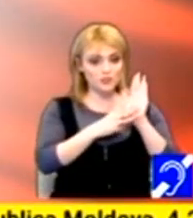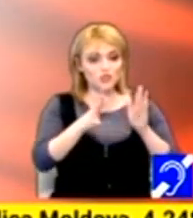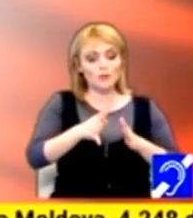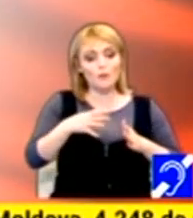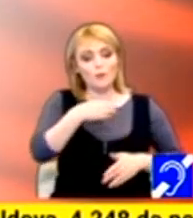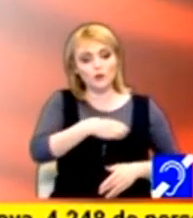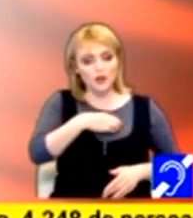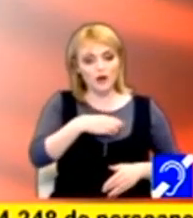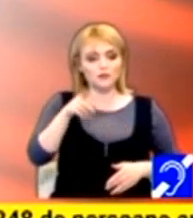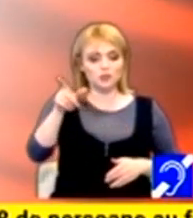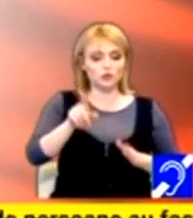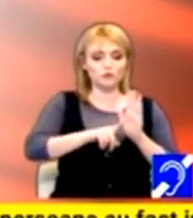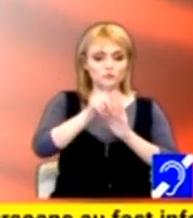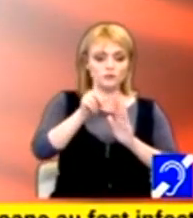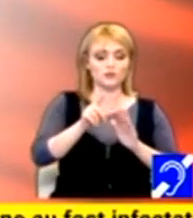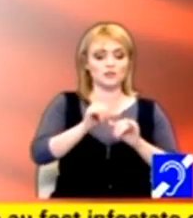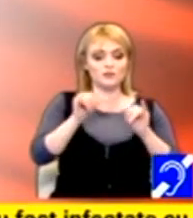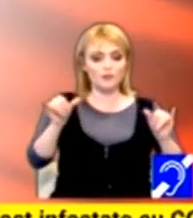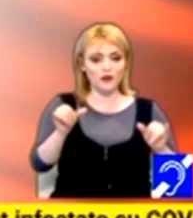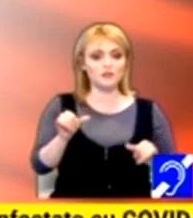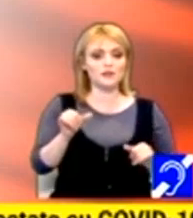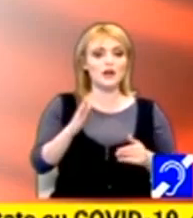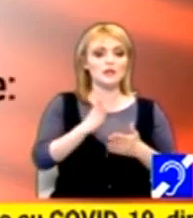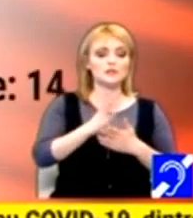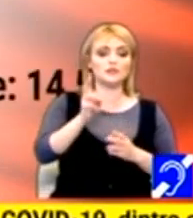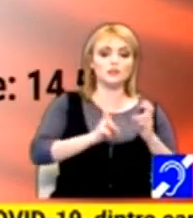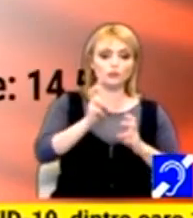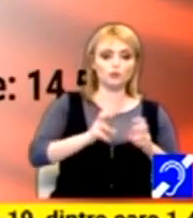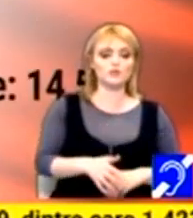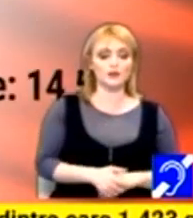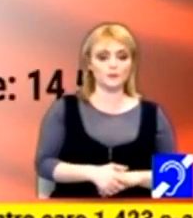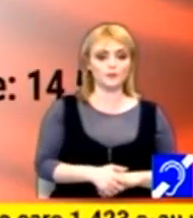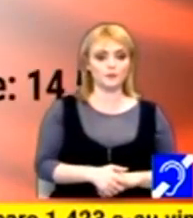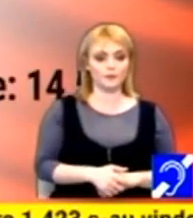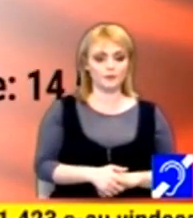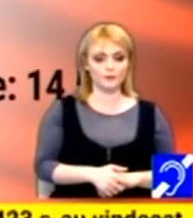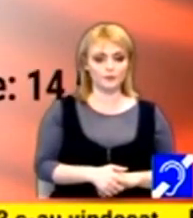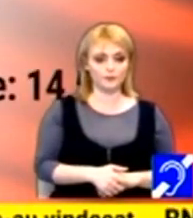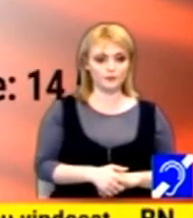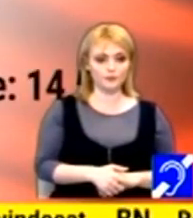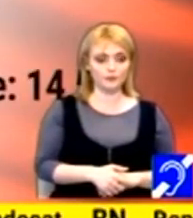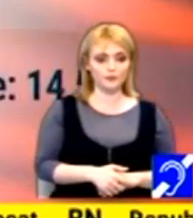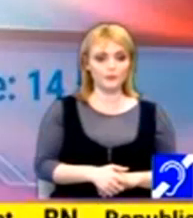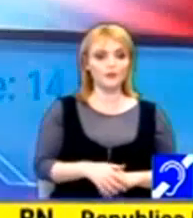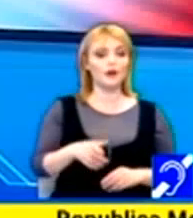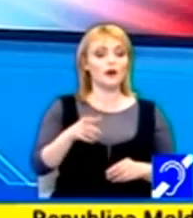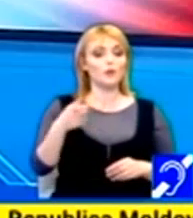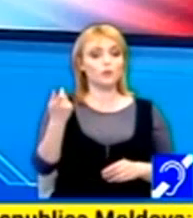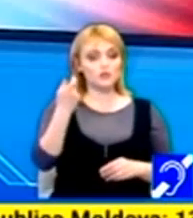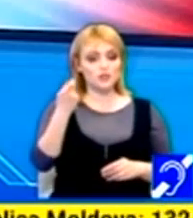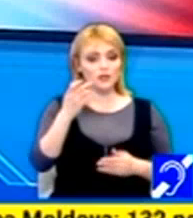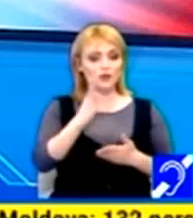mai importante sectoare ale economiei României erau industria, care ocupă mai bine de un sfert din întreaga economie, puțin